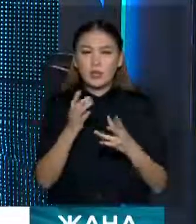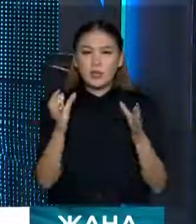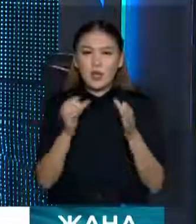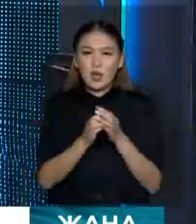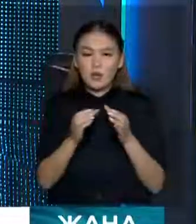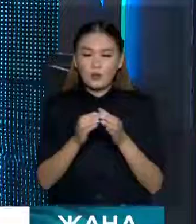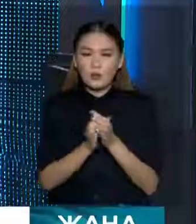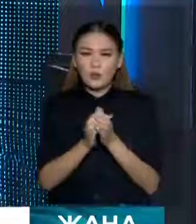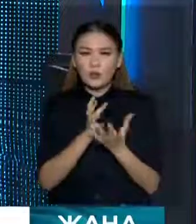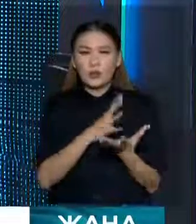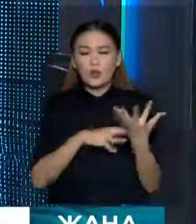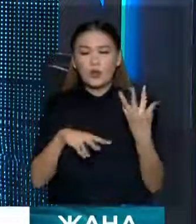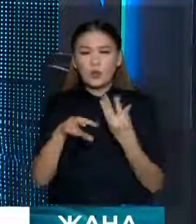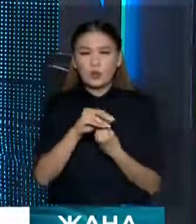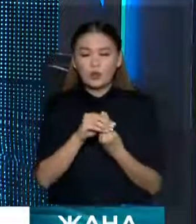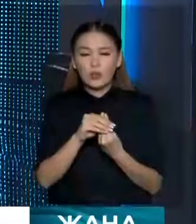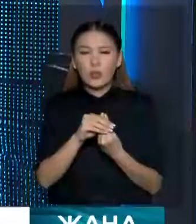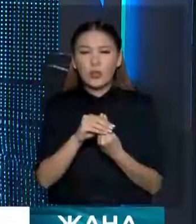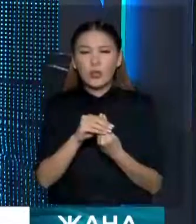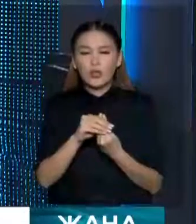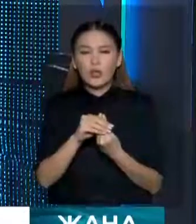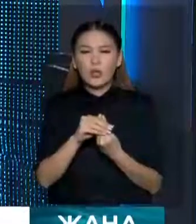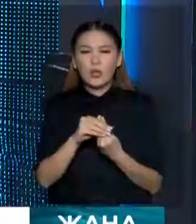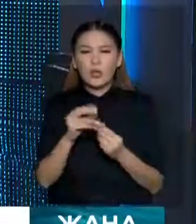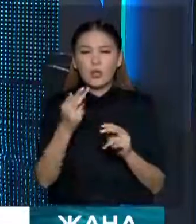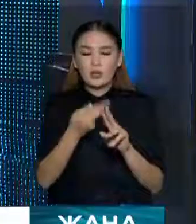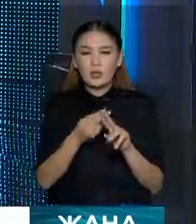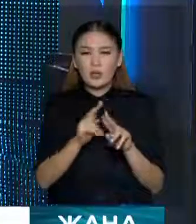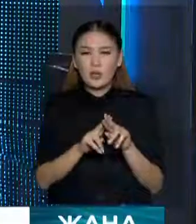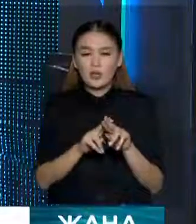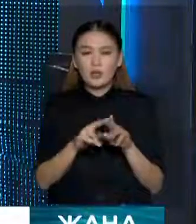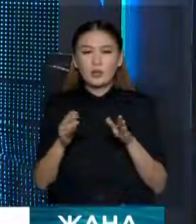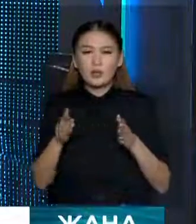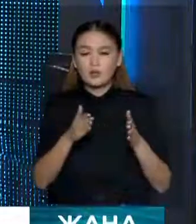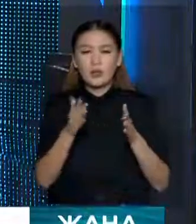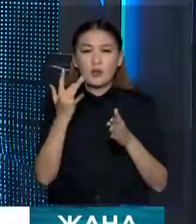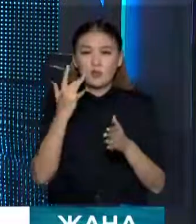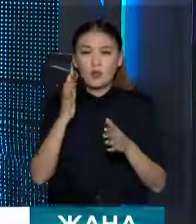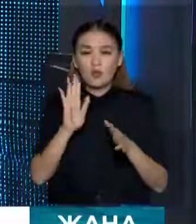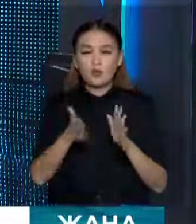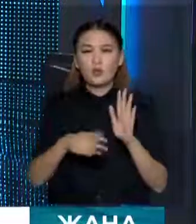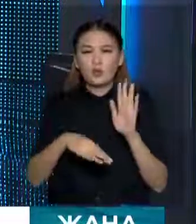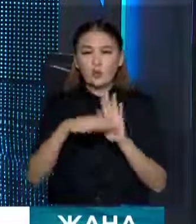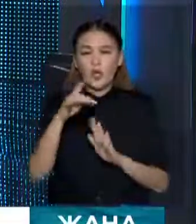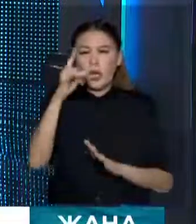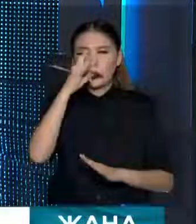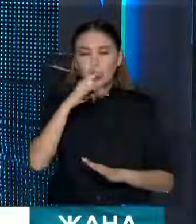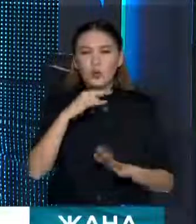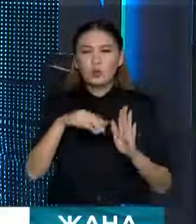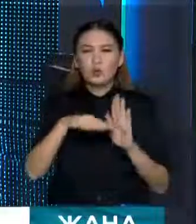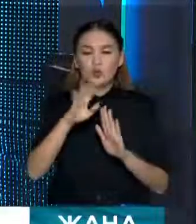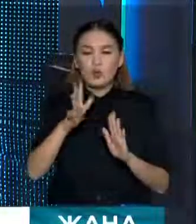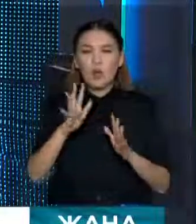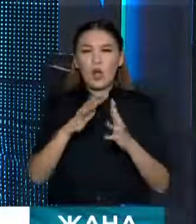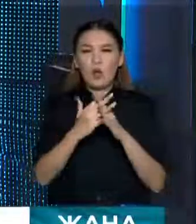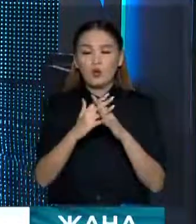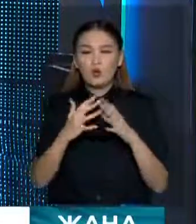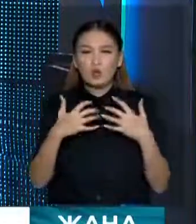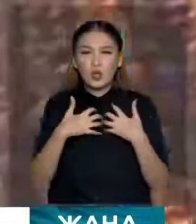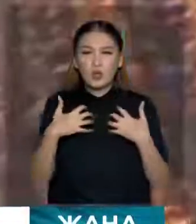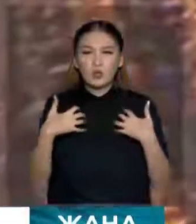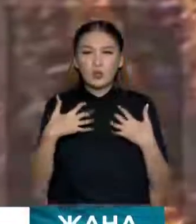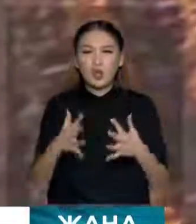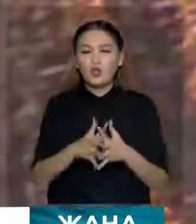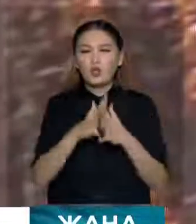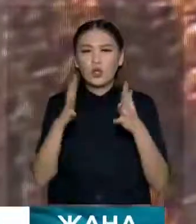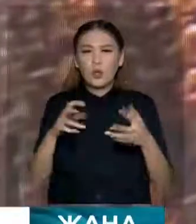өзіміздің жағдайымызға, топырағымызға алып, одан кейін сондай тәсілмен жүретін болсақ, сонда Қазақстан дамиды, ауыл шаруашылығы дамиды. Ең үлкен